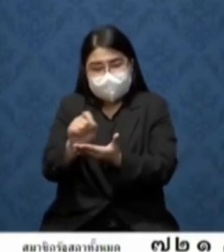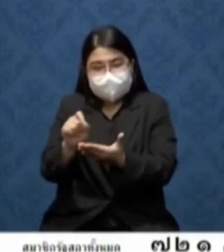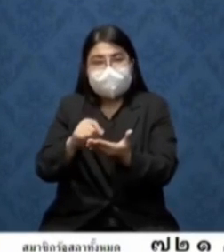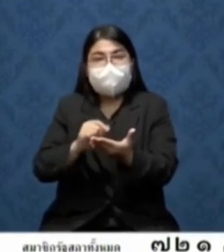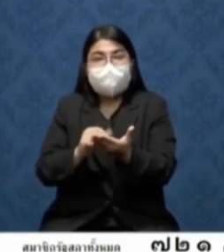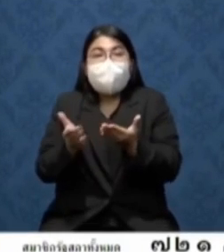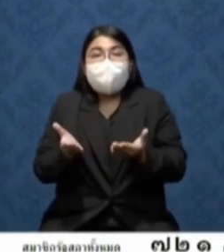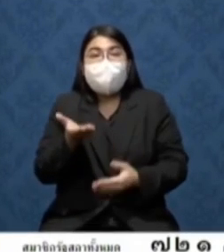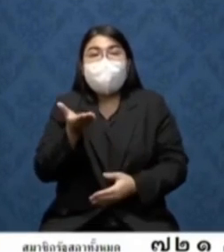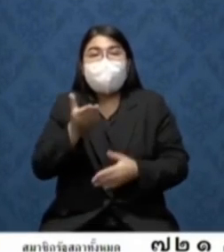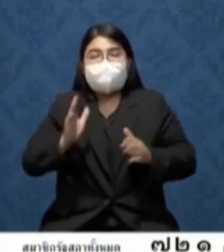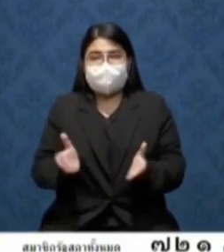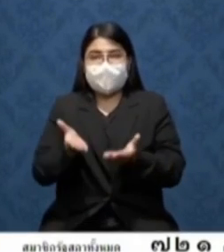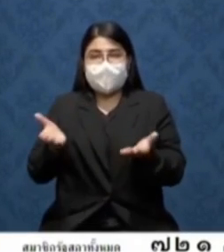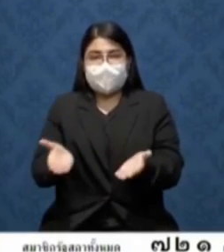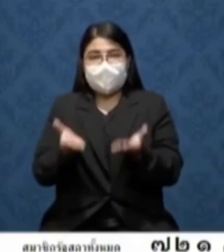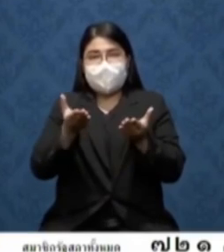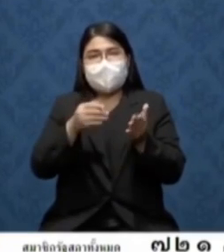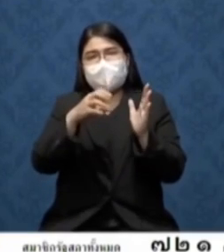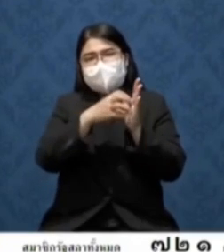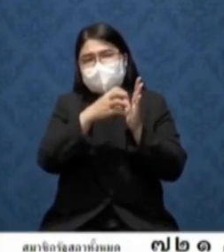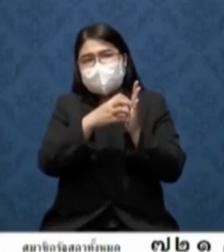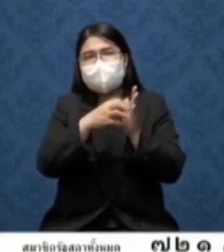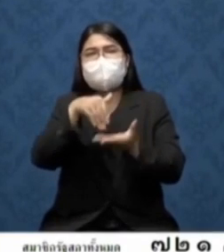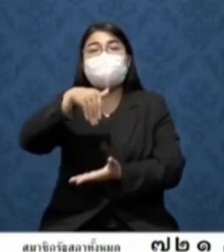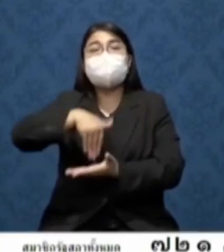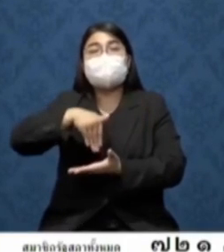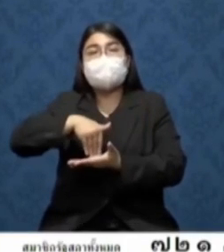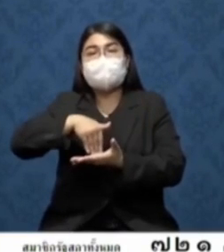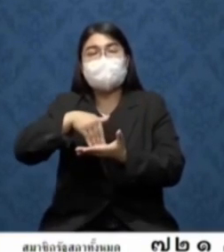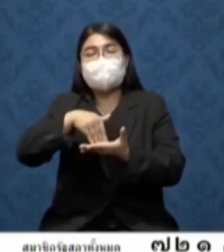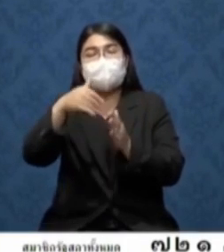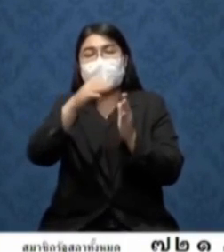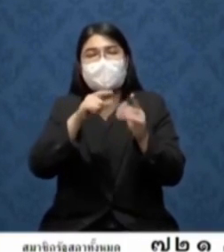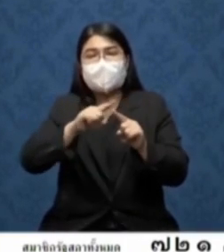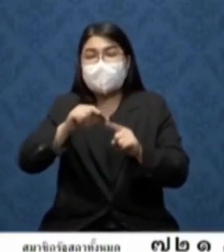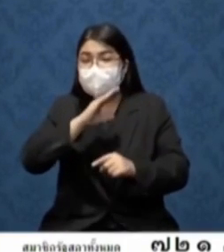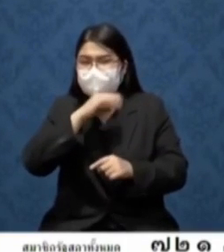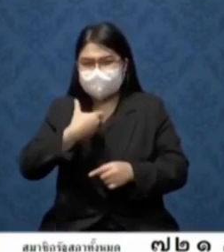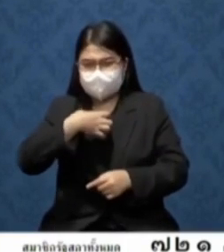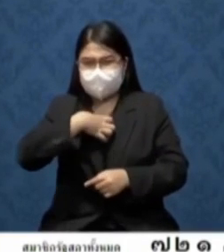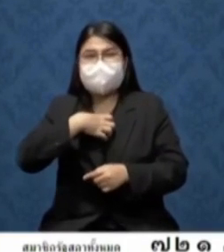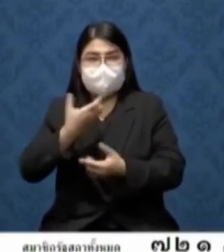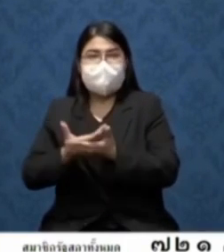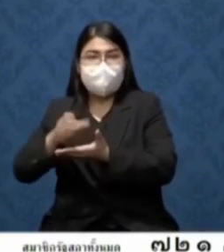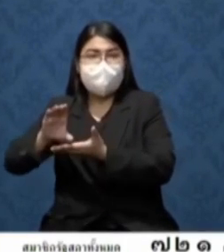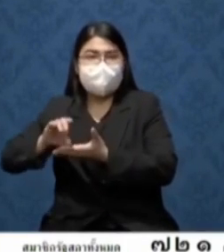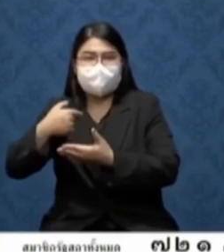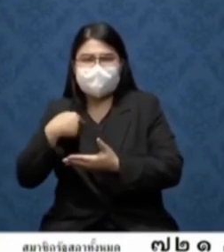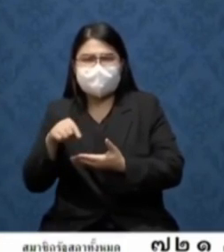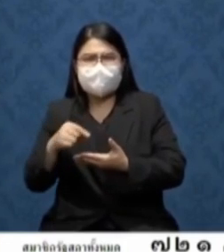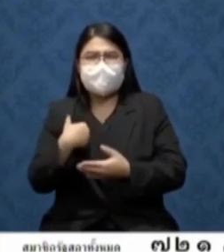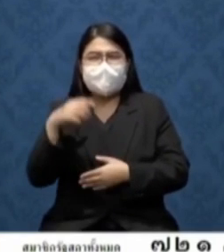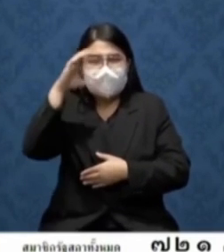น่วยงานส่วนภูมิภาคต่างๆซึ่งถ้าหากจะได้งบก็ต้องมีการวิ่งเต้นหรือเข้าสู่ระบบอุป